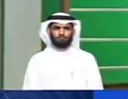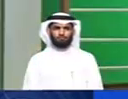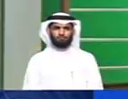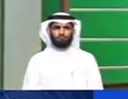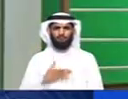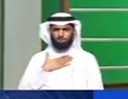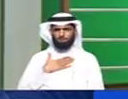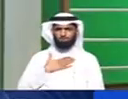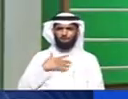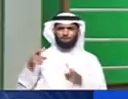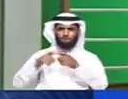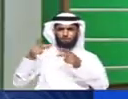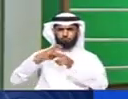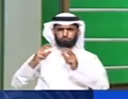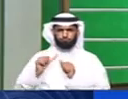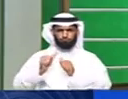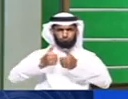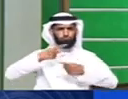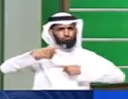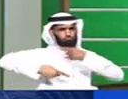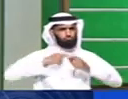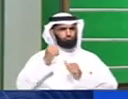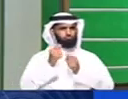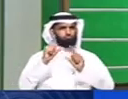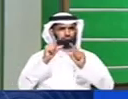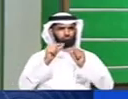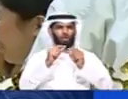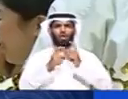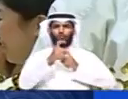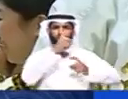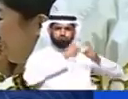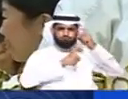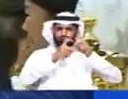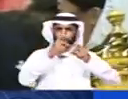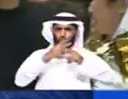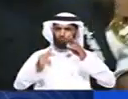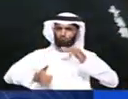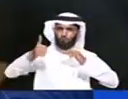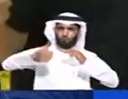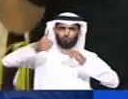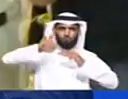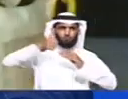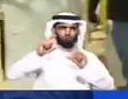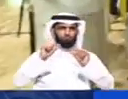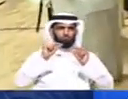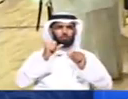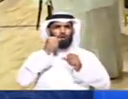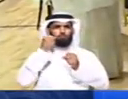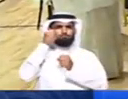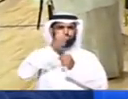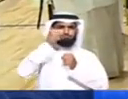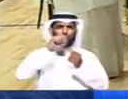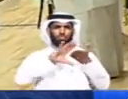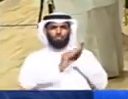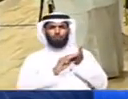الفريق الكويتي يشارك كل عام ويساهم إساهما كبيرا في نجاح بطولاتنا. أتمنى أن ينتشر نوع شيدوكان من الكاراتيه أكثر في الكويت،